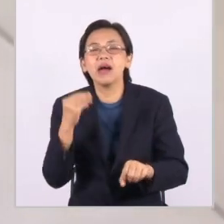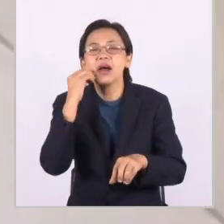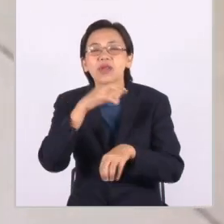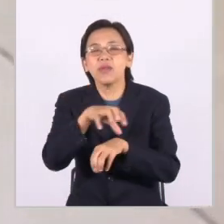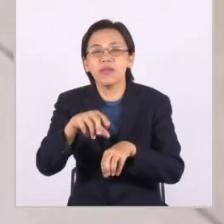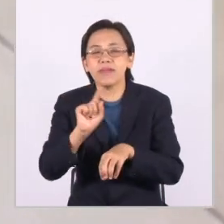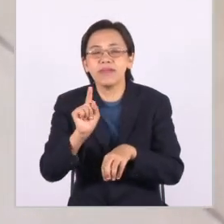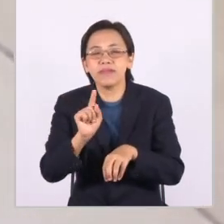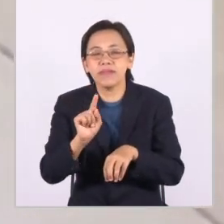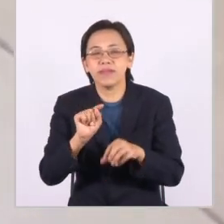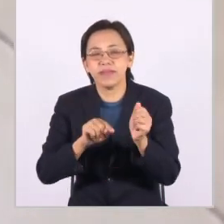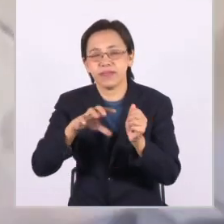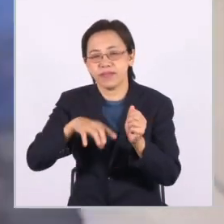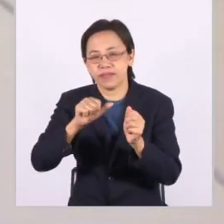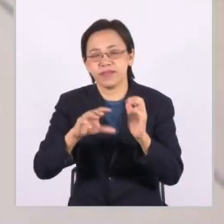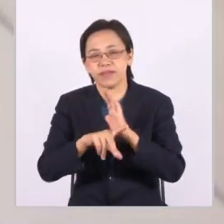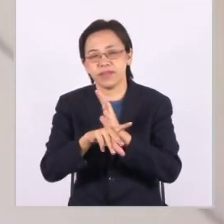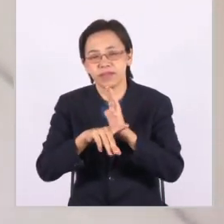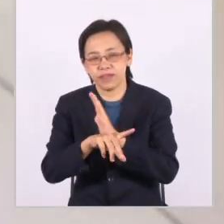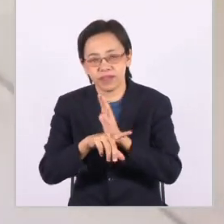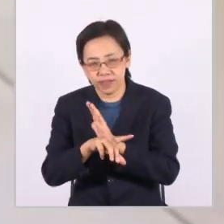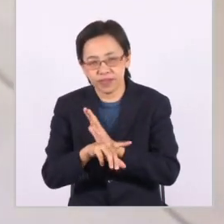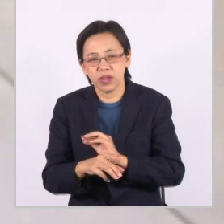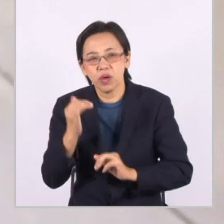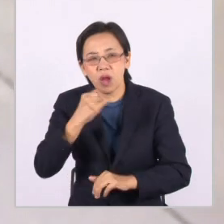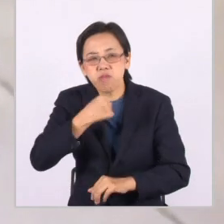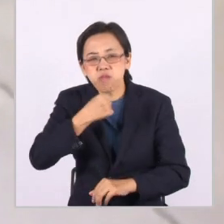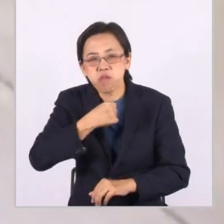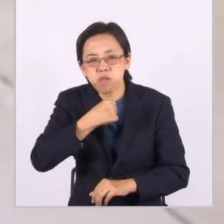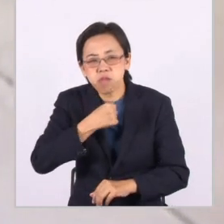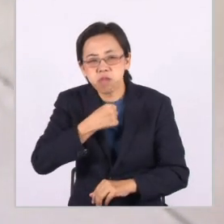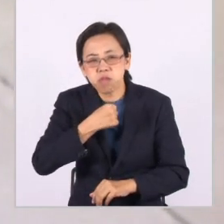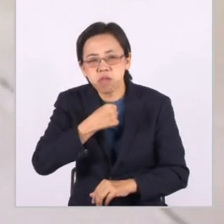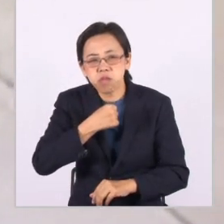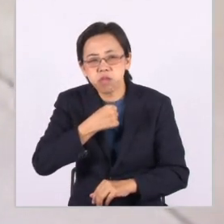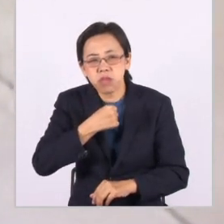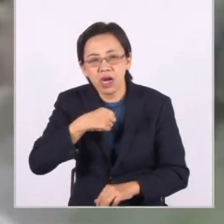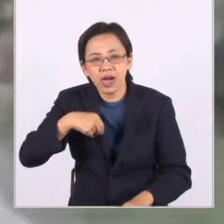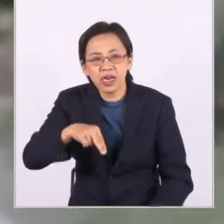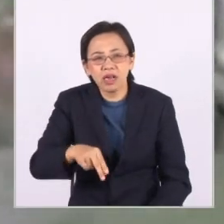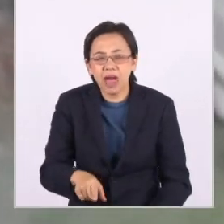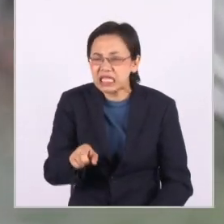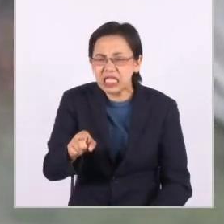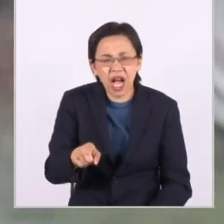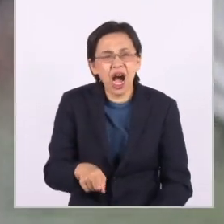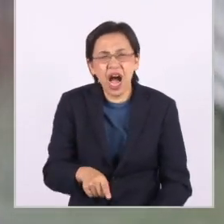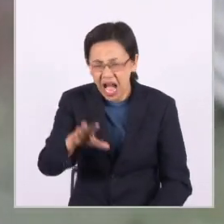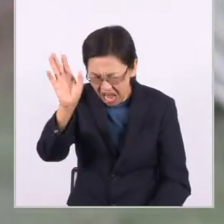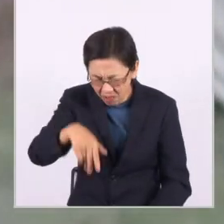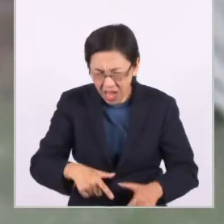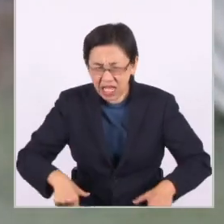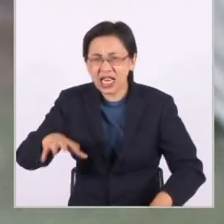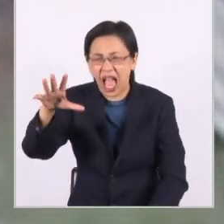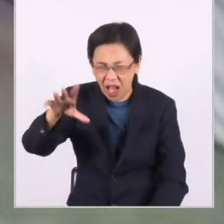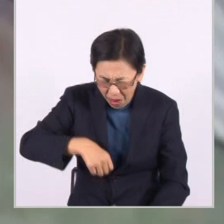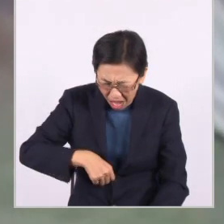ำบลบ้านสวนอำเภอเมืองจังหวัดชลบุรีแล้วคุณยายอะค่ะเดินมาแล้วก็ชี้เฮ้ยเอาคืนมาเฮ้อนู่นบอก